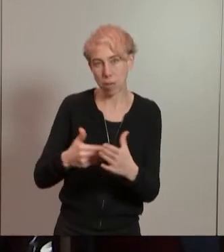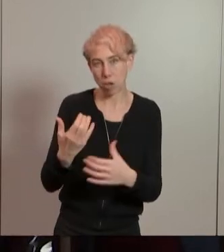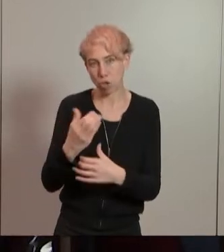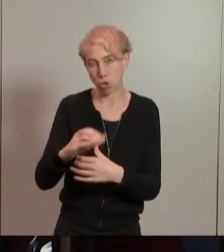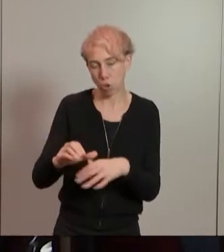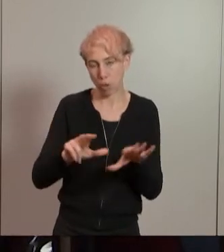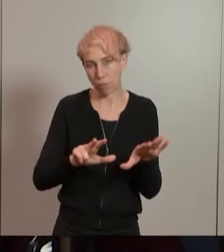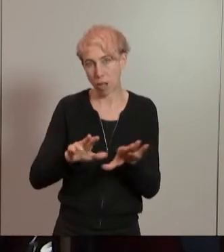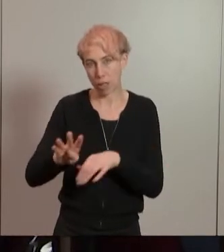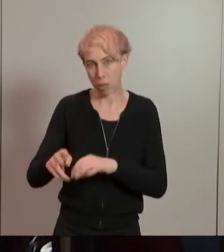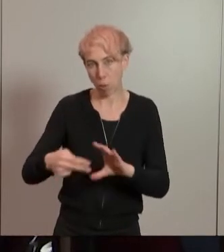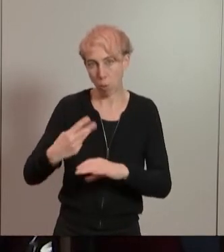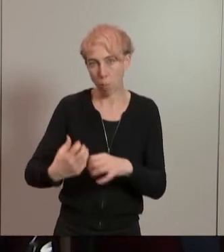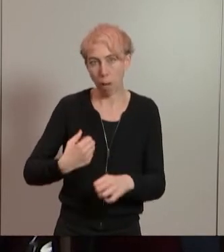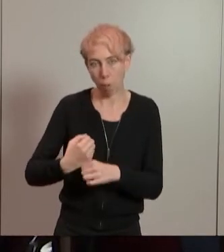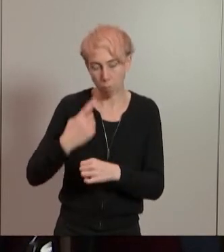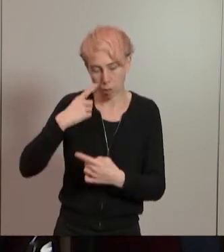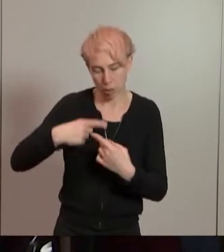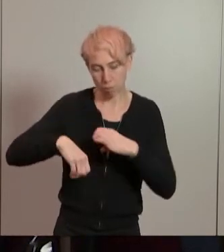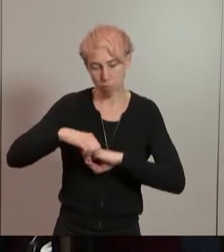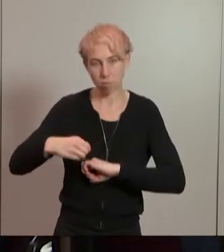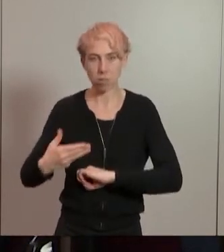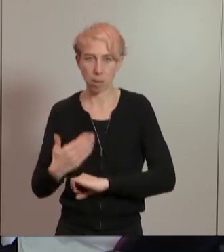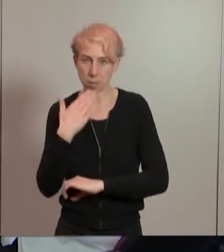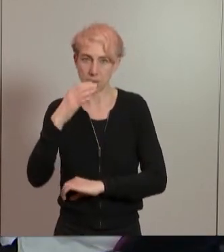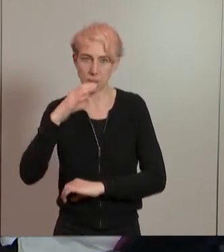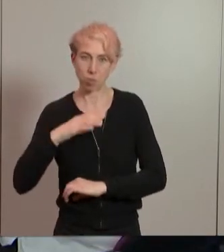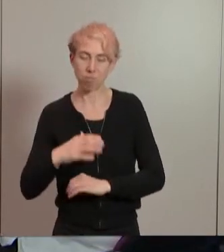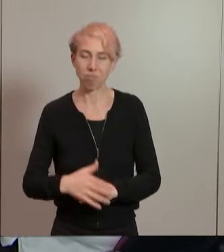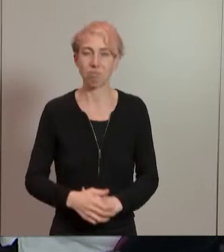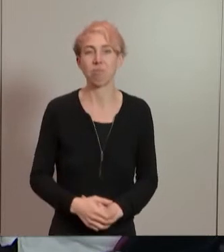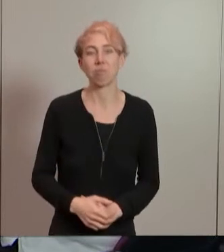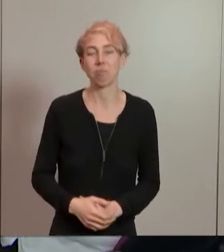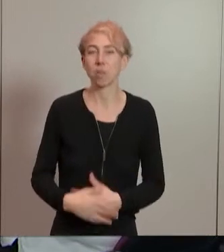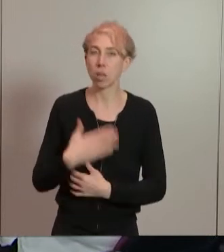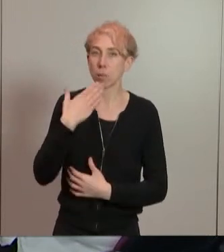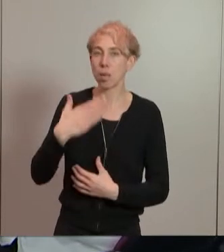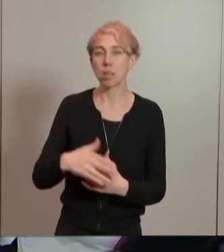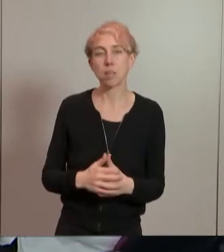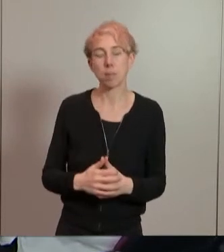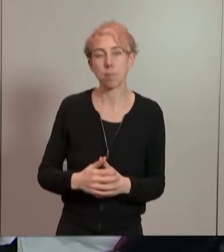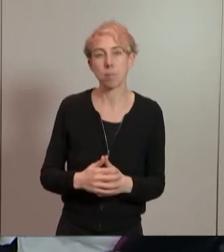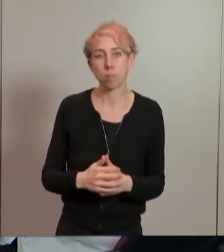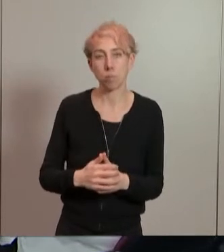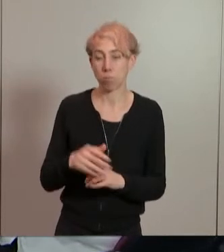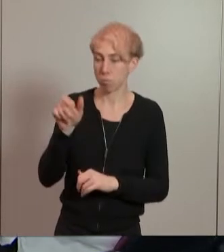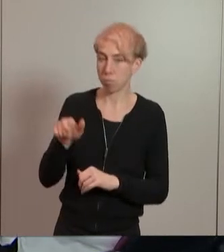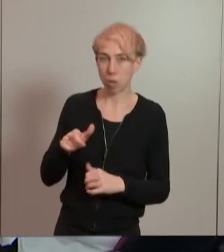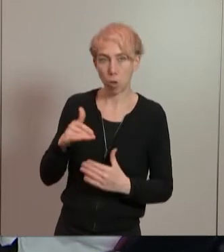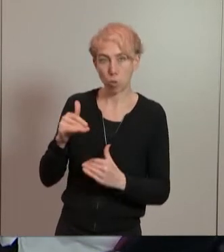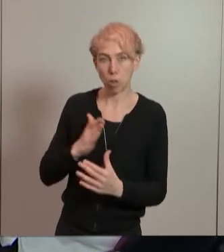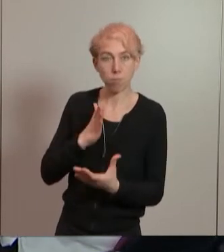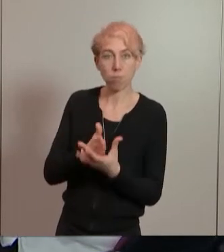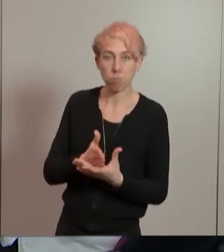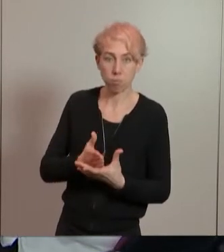par an pour la mise en œuvre de ce projet. Merci. Merci. Y a-t-il une intervention concernant